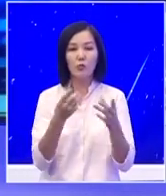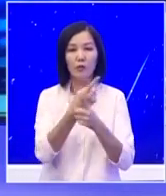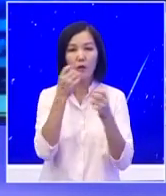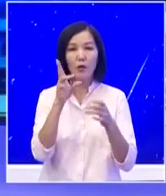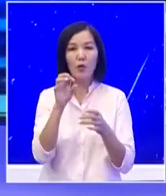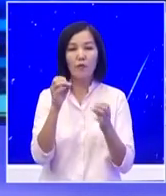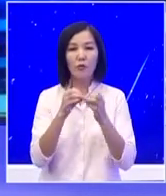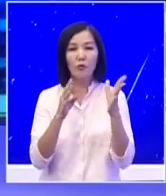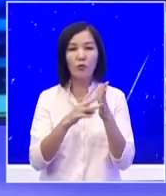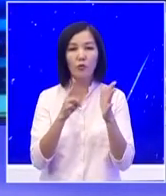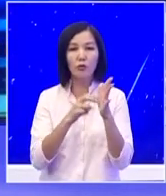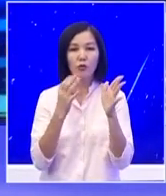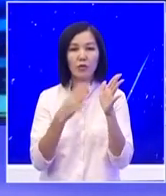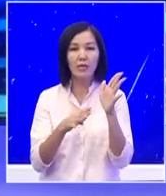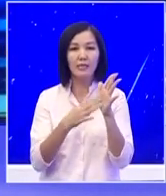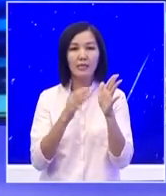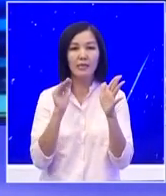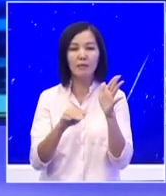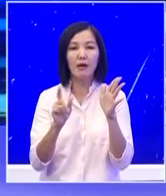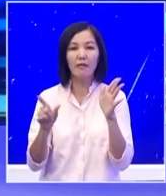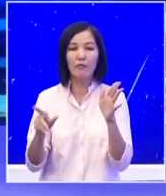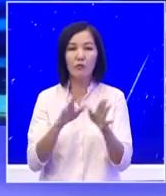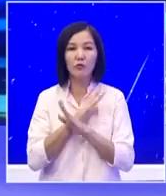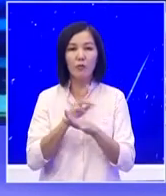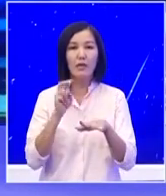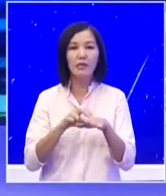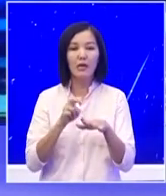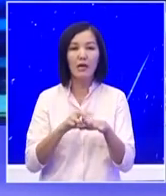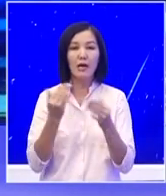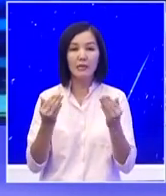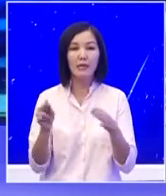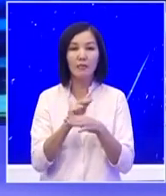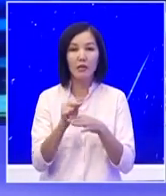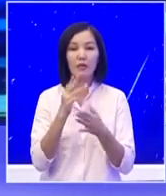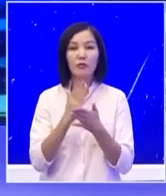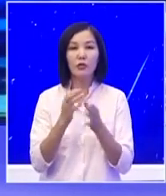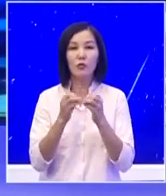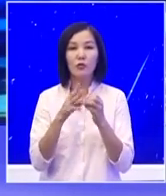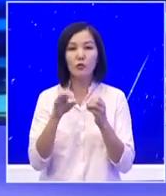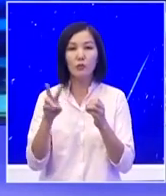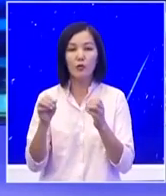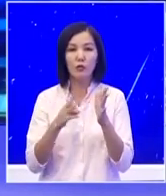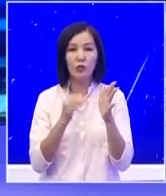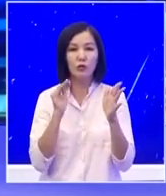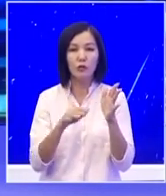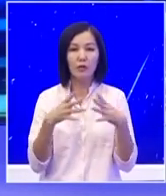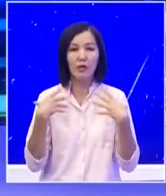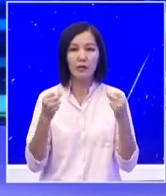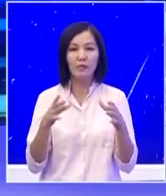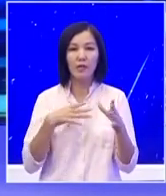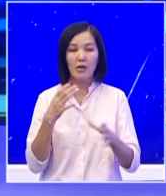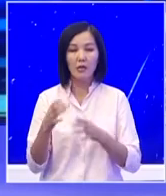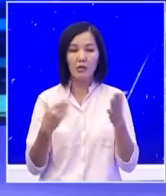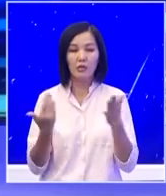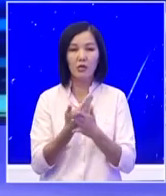COVID-19-дан 748 мың адам көз жұмған. Дәрігерлер арпалысып ақ жатыр. 13 миллион 800 мың адамды айықтырып алды.